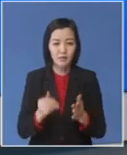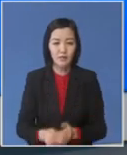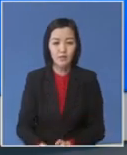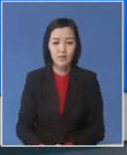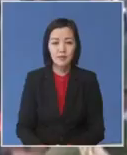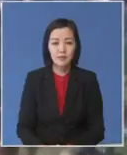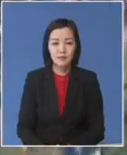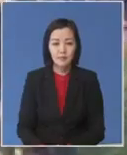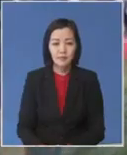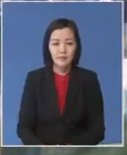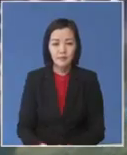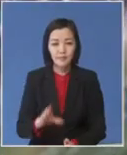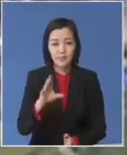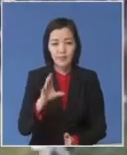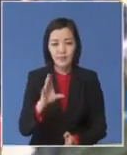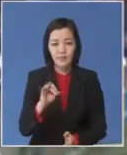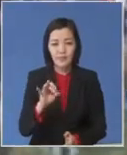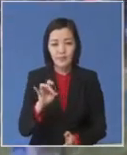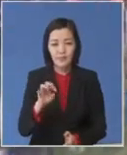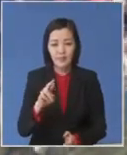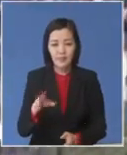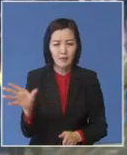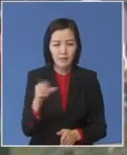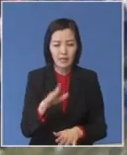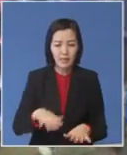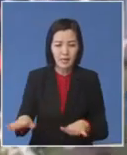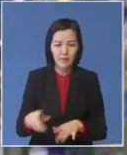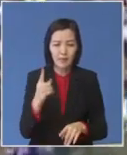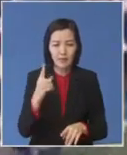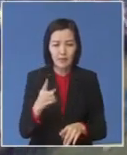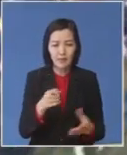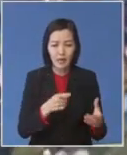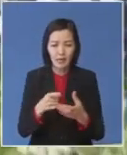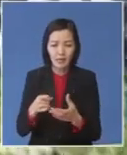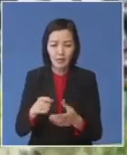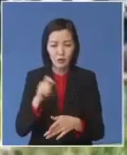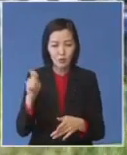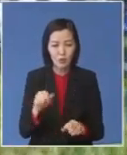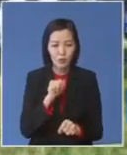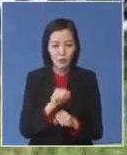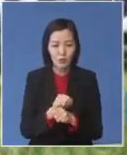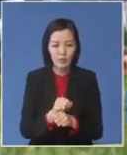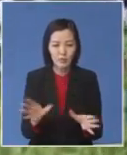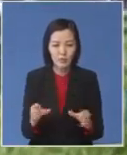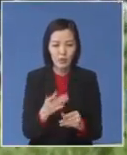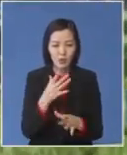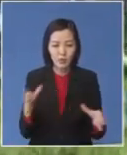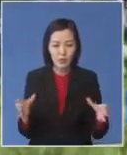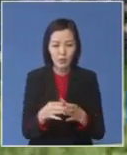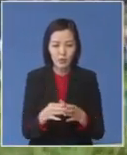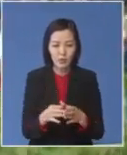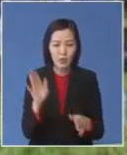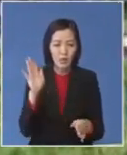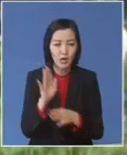айтылады. Сирияның барлық аймағында алдағы бір айда мүлдем атыс болмайды. Біріккен ұлттар ұйымының қауіпсіздік кеңесі осындай